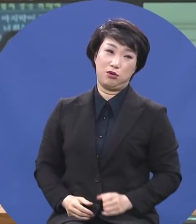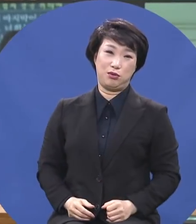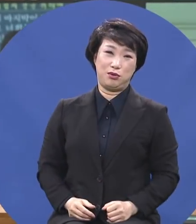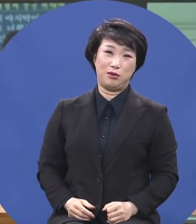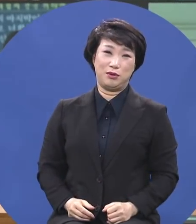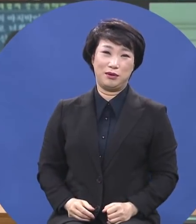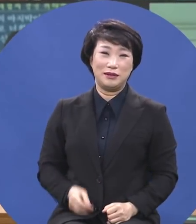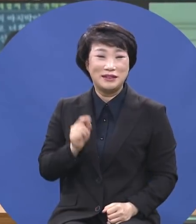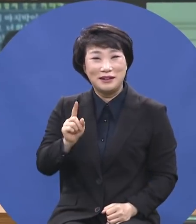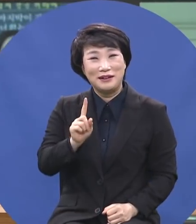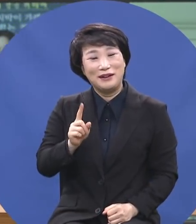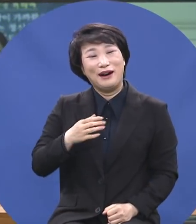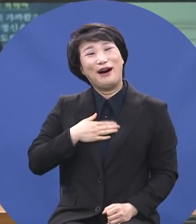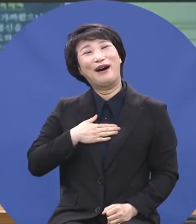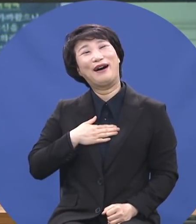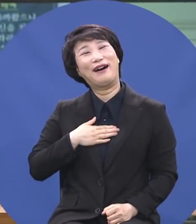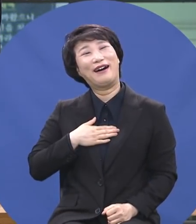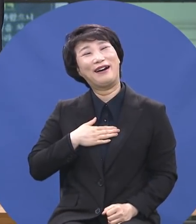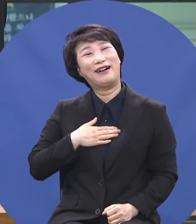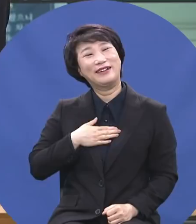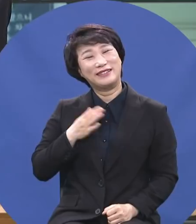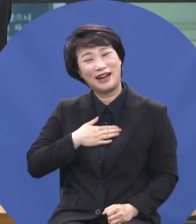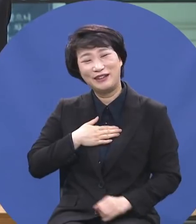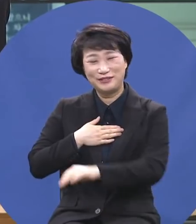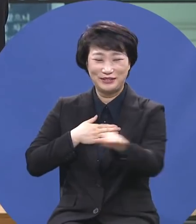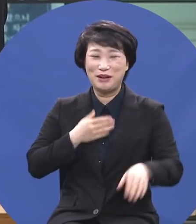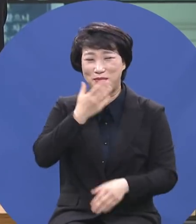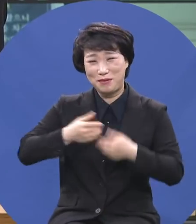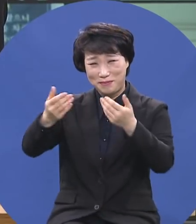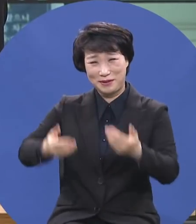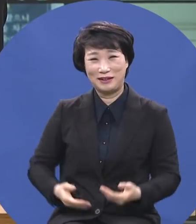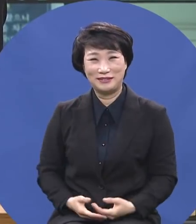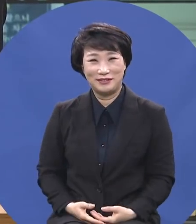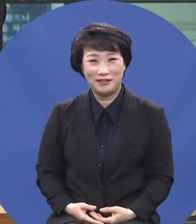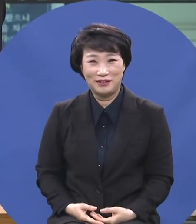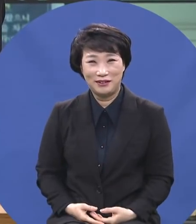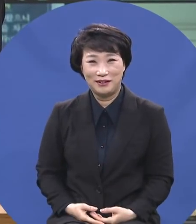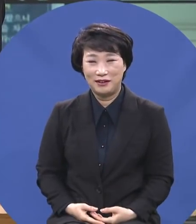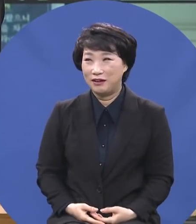것은 참 얼마나 정말 우리가 축복된 사람인가.